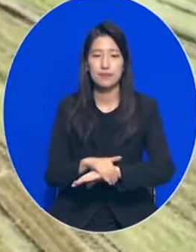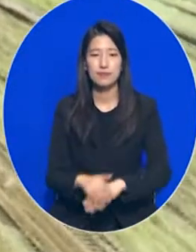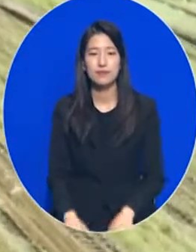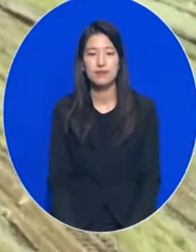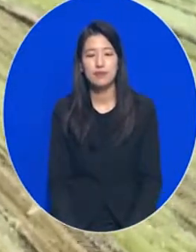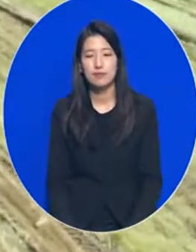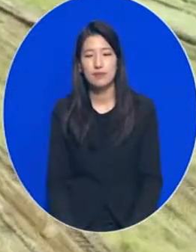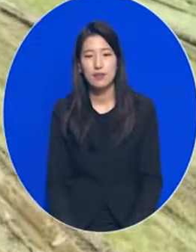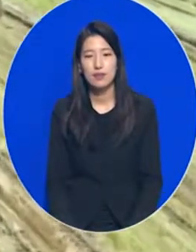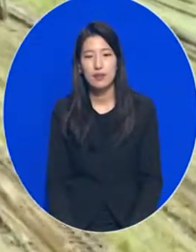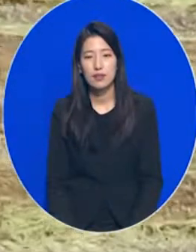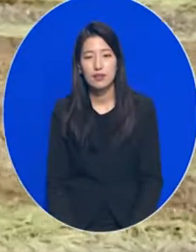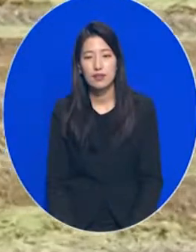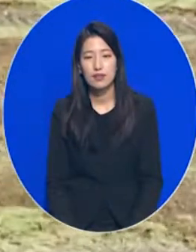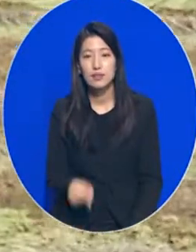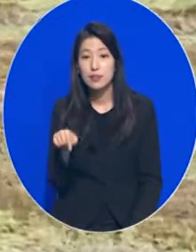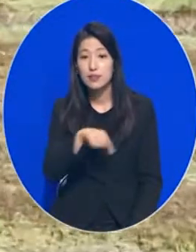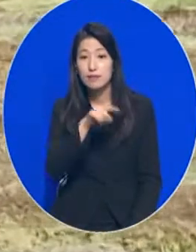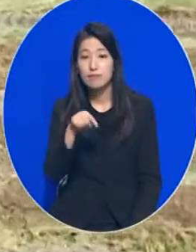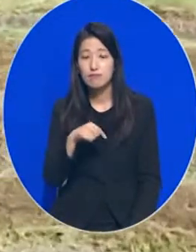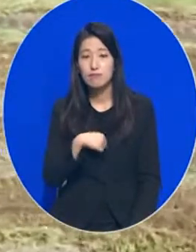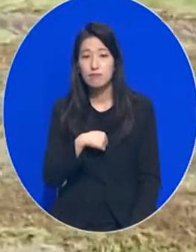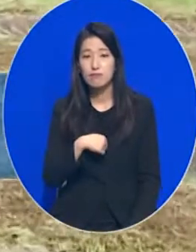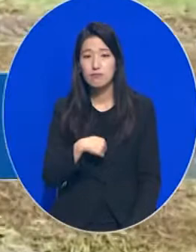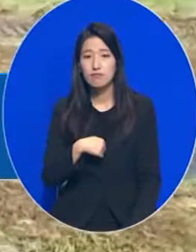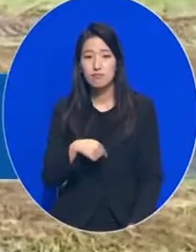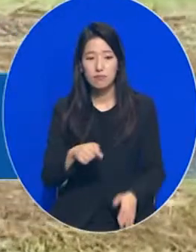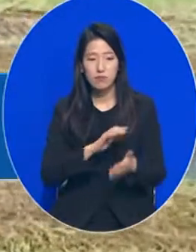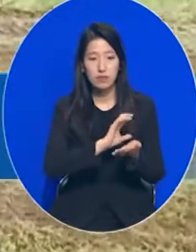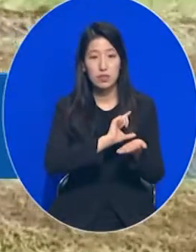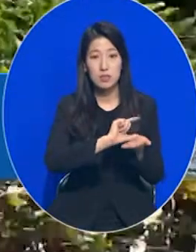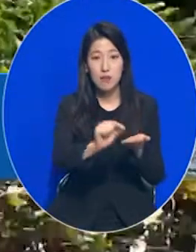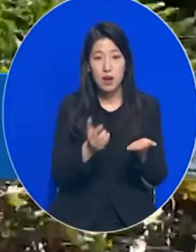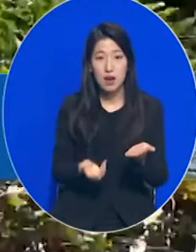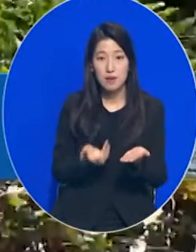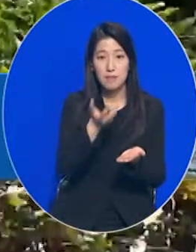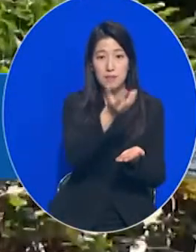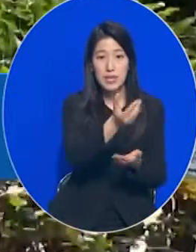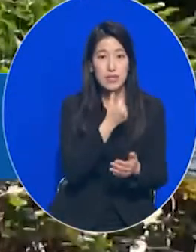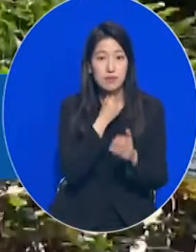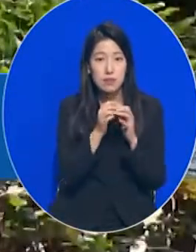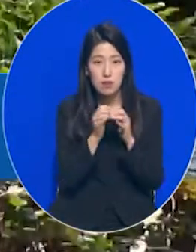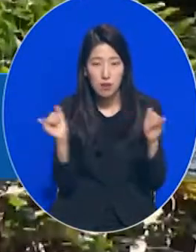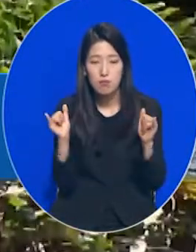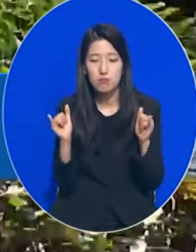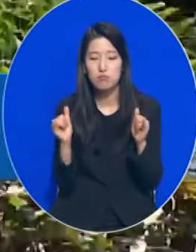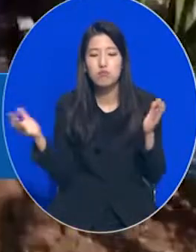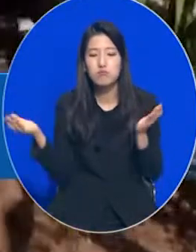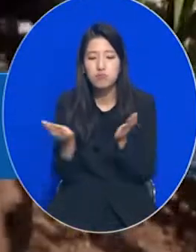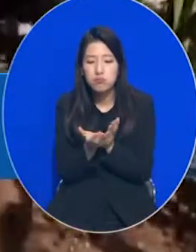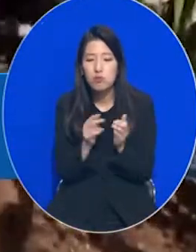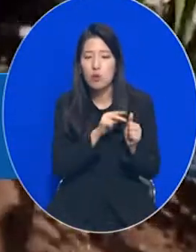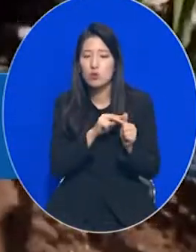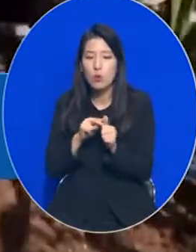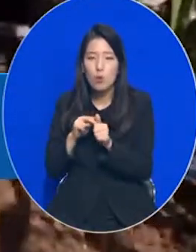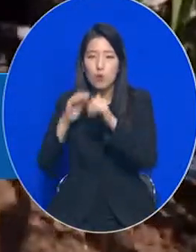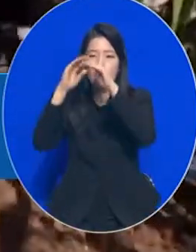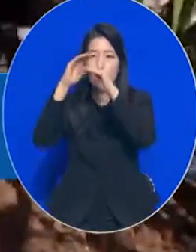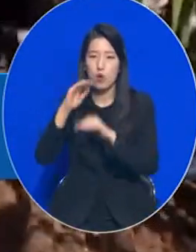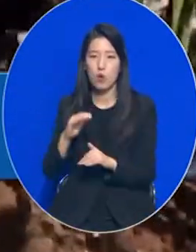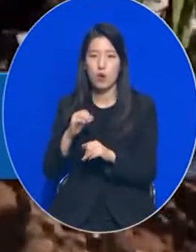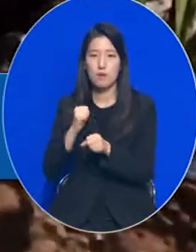귀농귀촌 수요자에 대한 맞춤형 정보 제공 기능도 강화합니다. 오는 8월 귀농귀촌 누리집을 수요자 중심으로